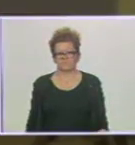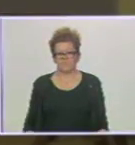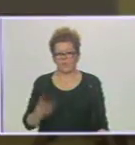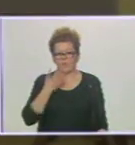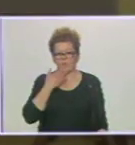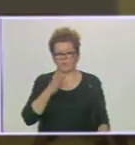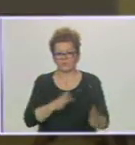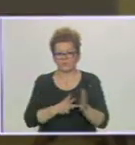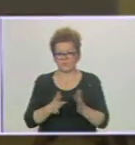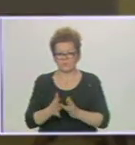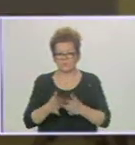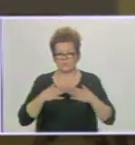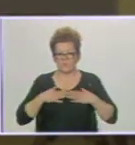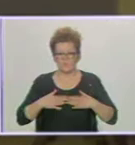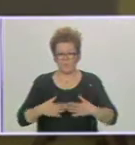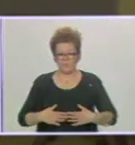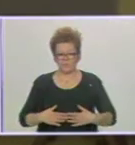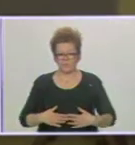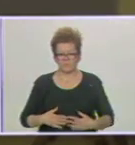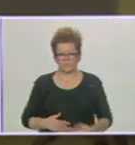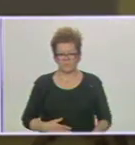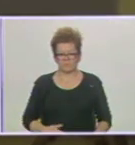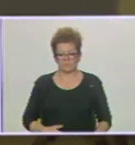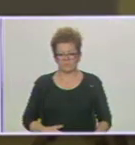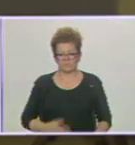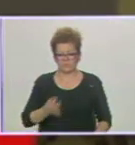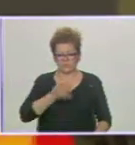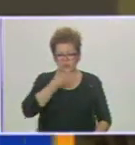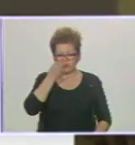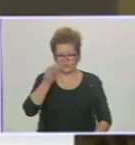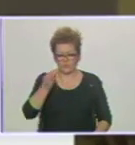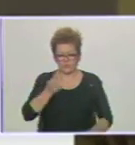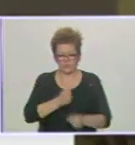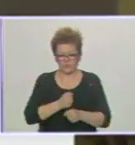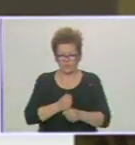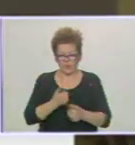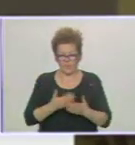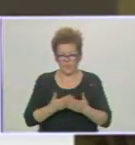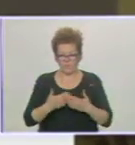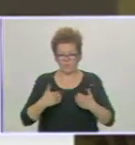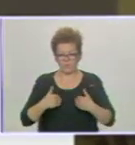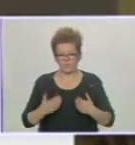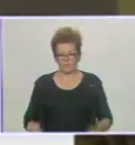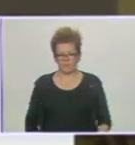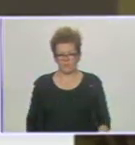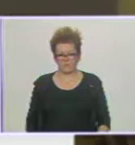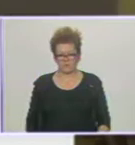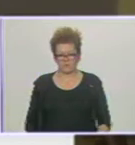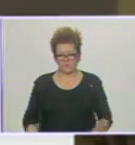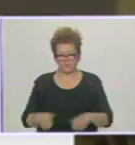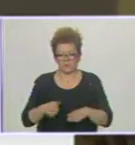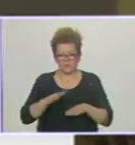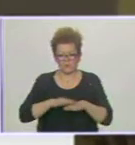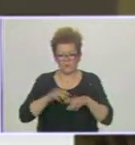Mulțumesc lui Dumnezeu și mi-am dorit și mi-a reușit ca tot ce n-am putut eu să fac pentru mine să pun în acești